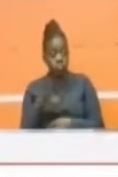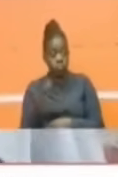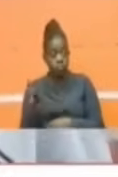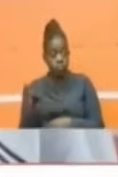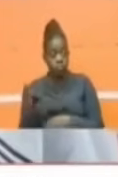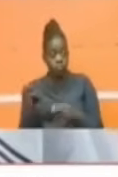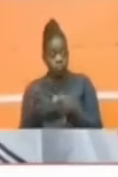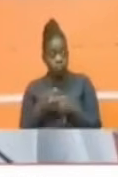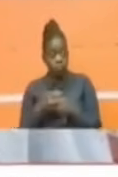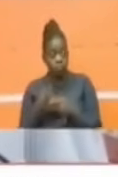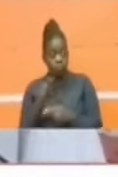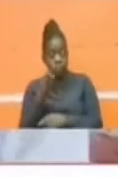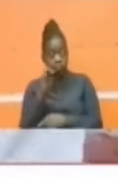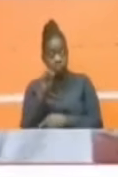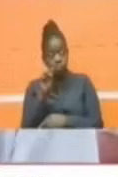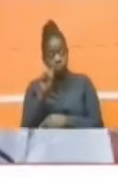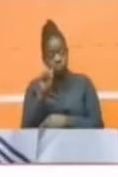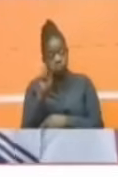kutuka imakamaka